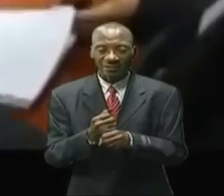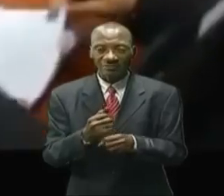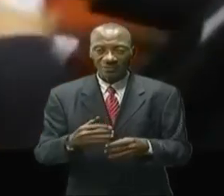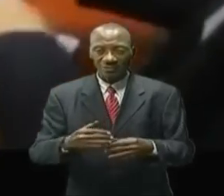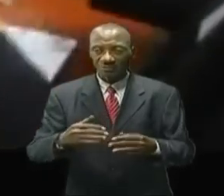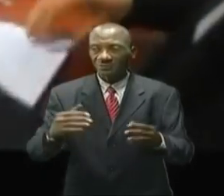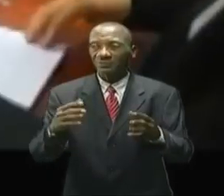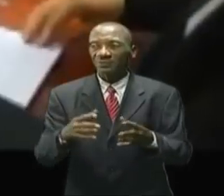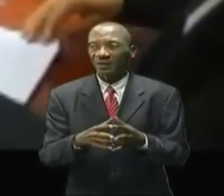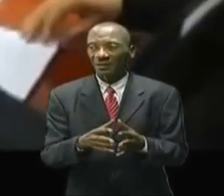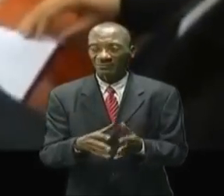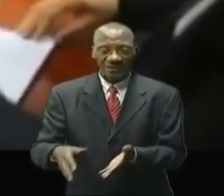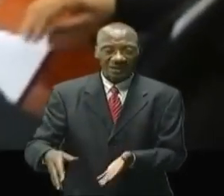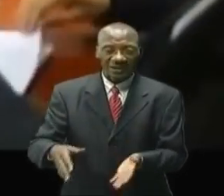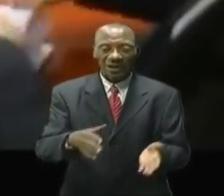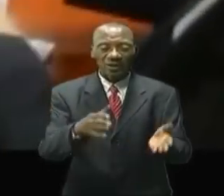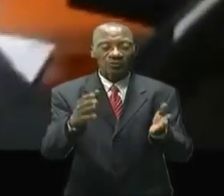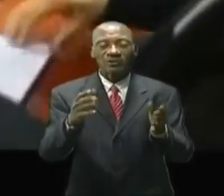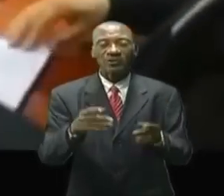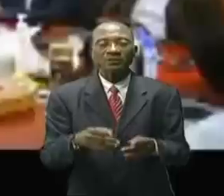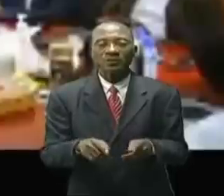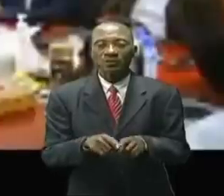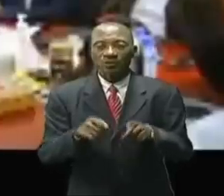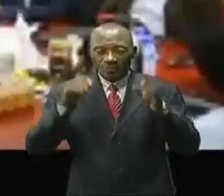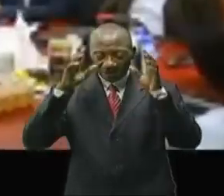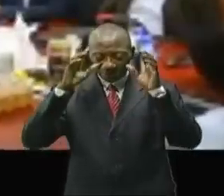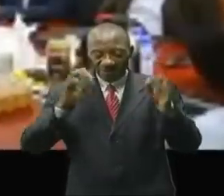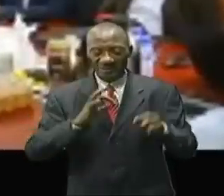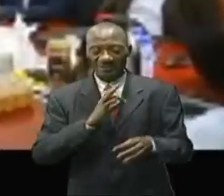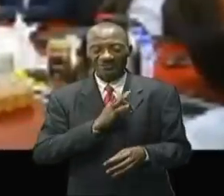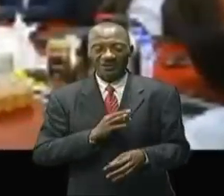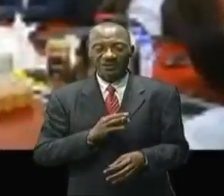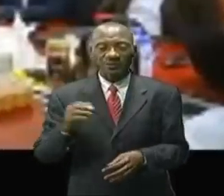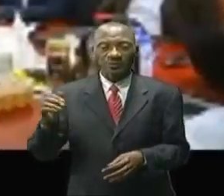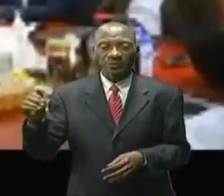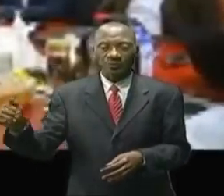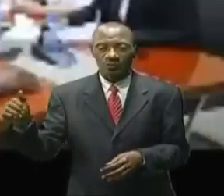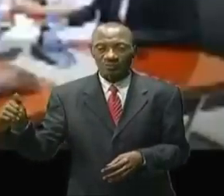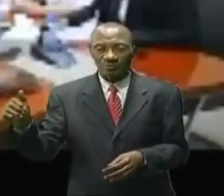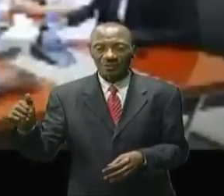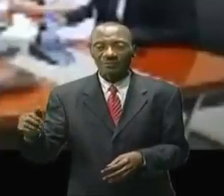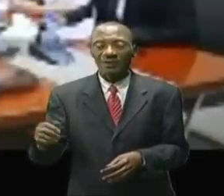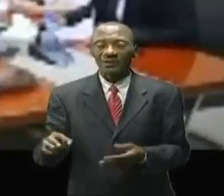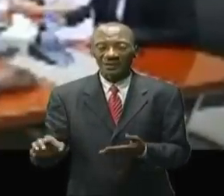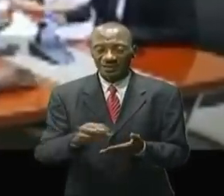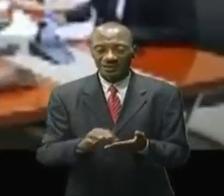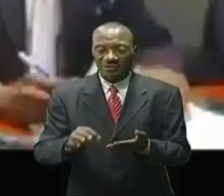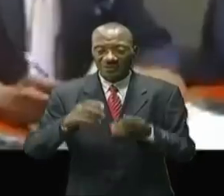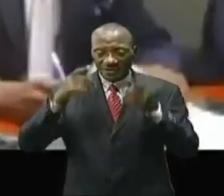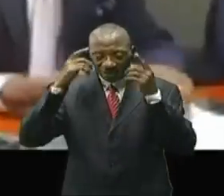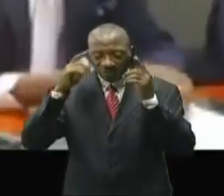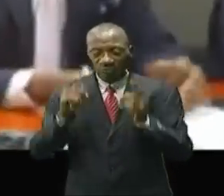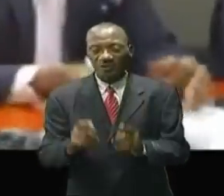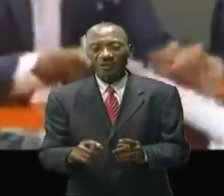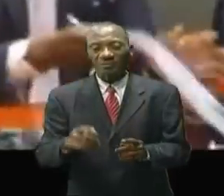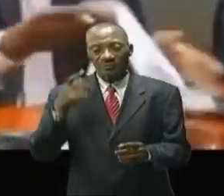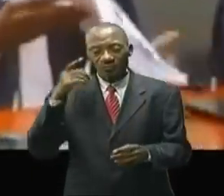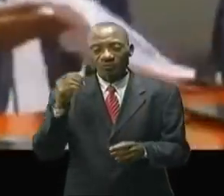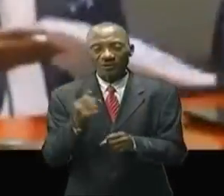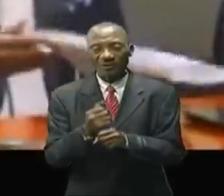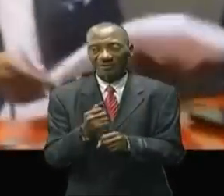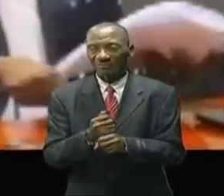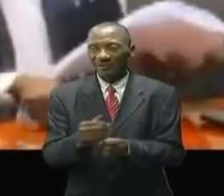nouveautés introduites par le chef de l'État Félix-Antoine Tshisekedi Tshilombo en révisant les contrats RDC et Chine pour le bien de la